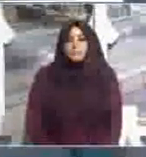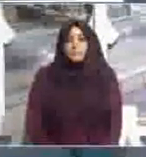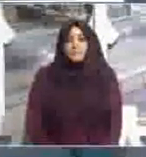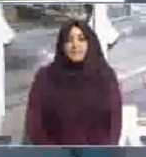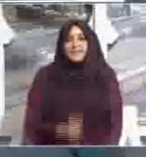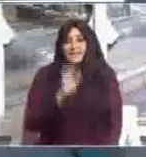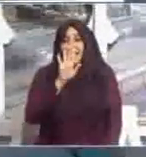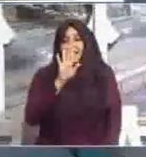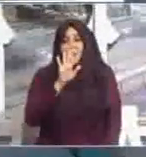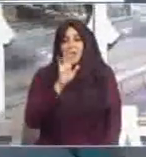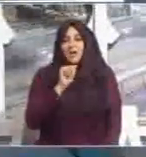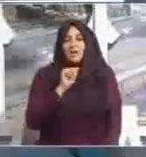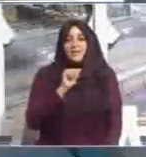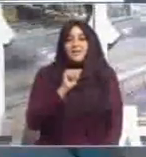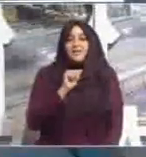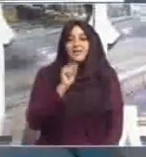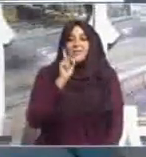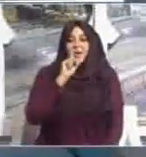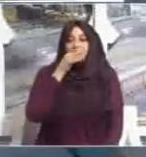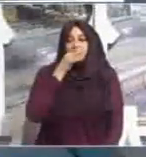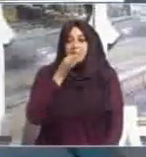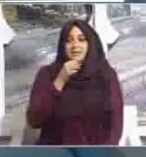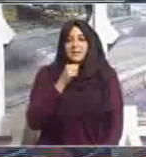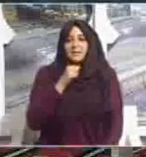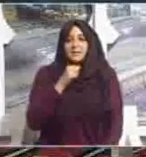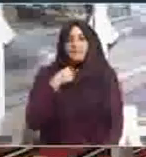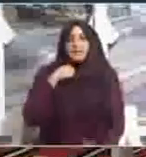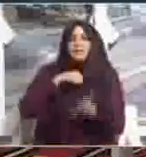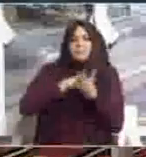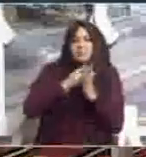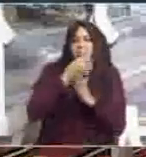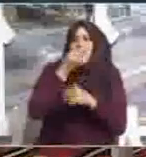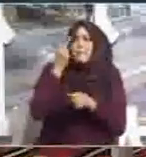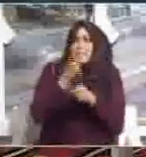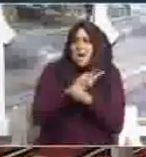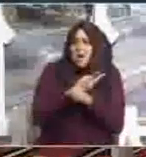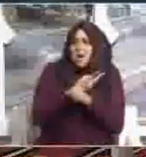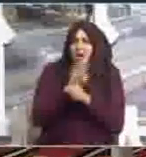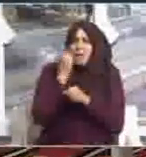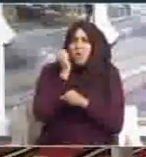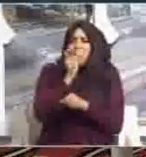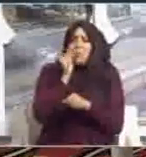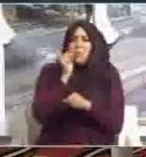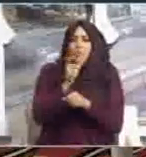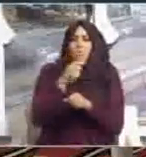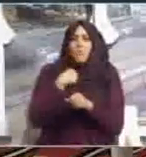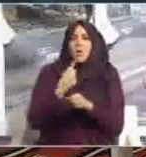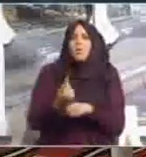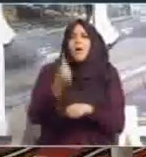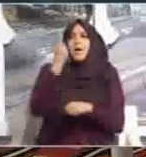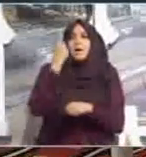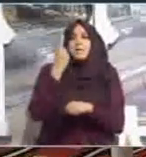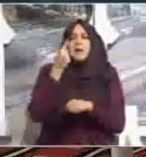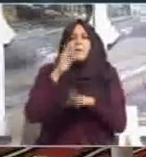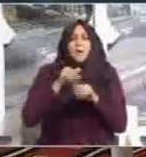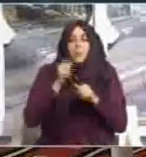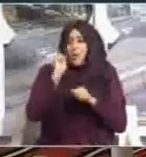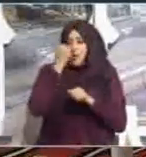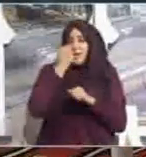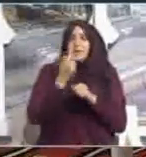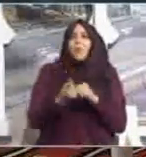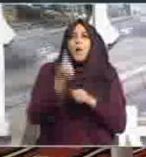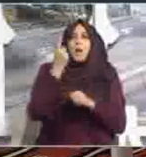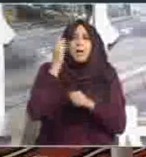لك ولا يهمني يا هارون العزيز يهني ويهضر لي كلام ماشي مليح وكل شيء نحلف عليه نحلف ونعاود نرجع نحلف ونعاود